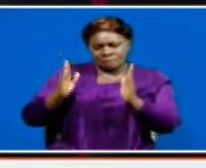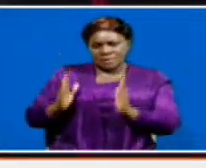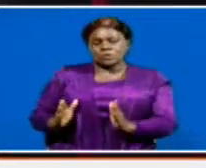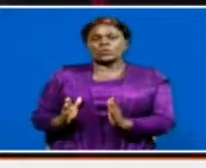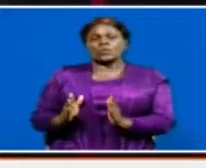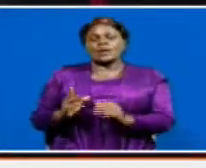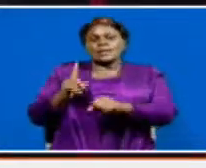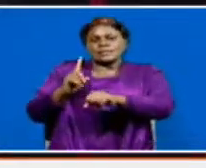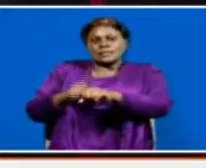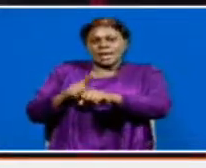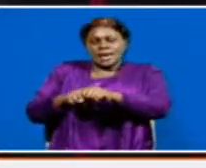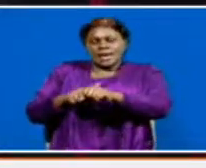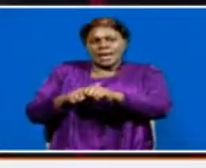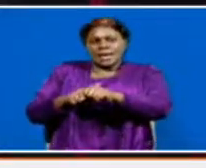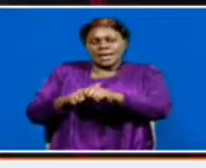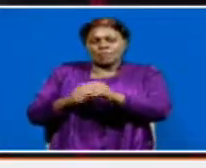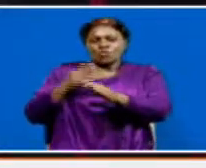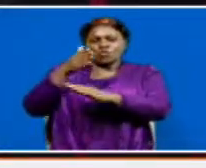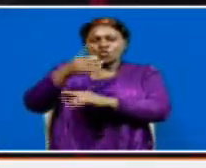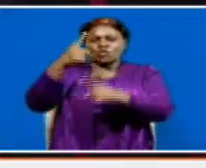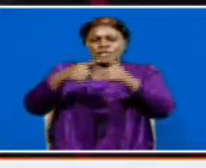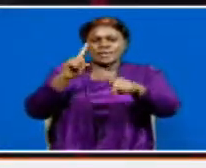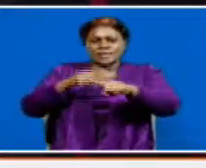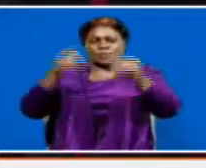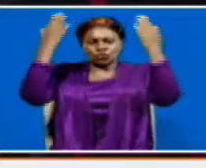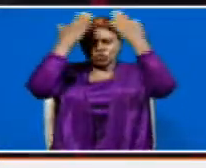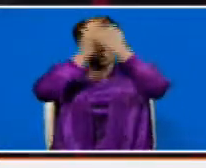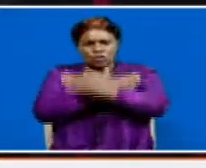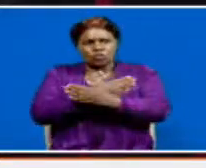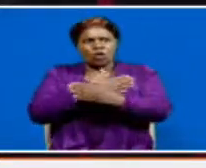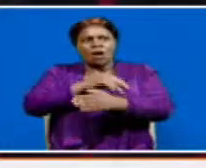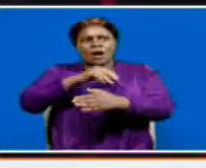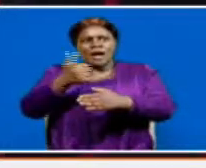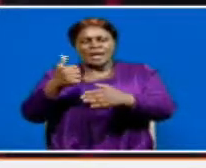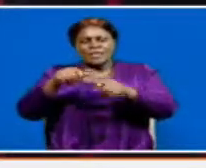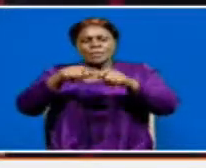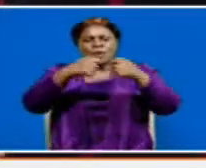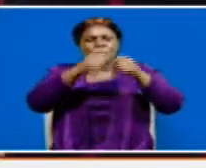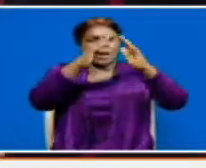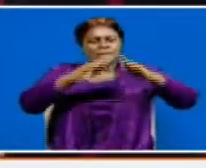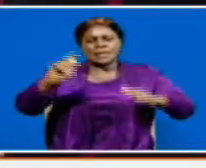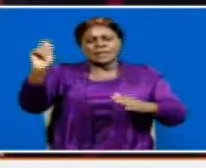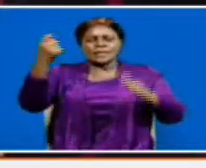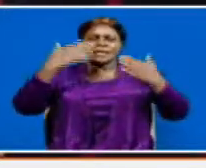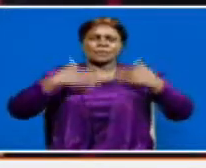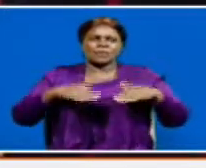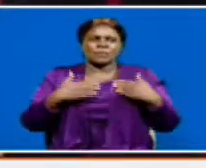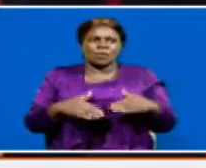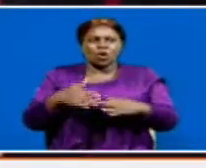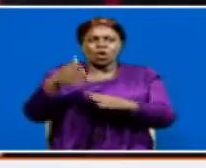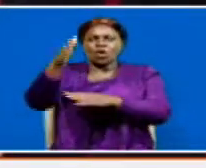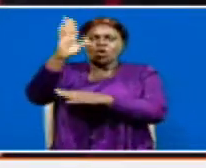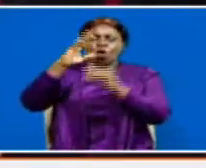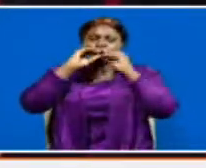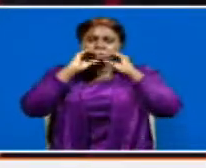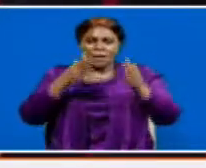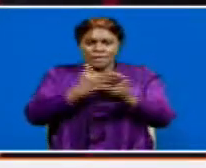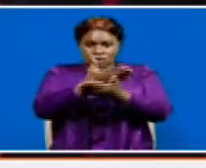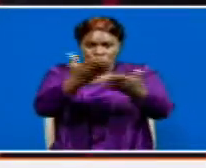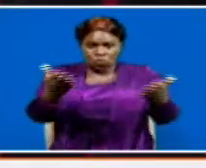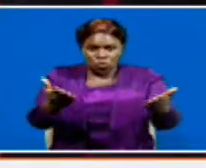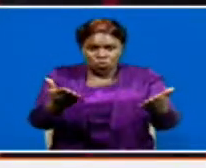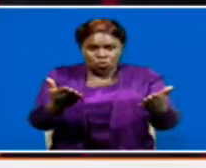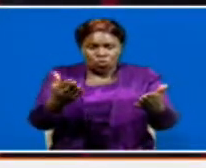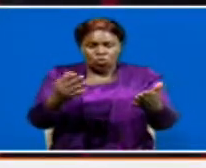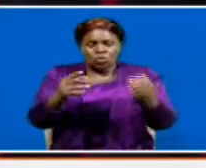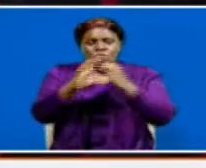kila mtu wakati watu wanaruka mwaka, ikiwa usiku wengine wanabomua nyumba za watu, Wakenya, Mungu ametubariki katika